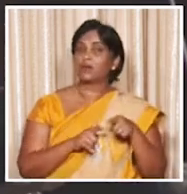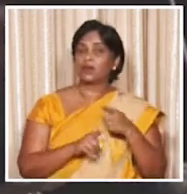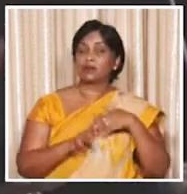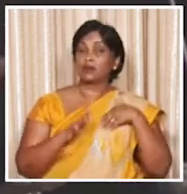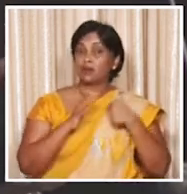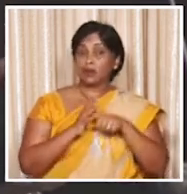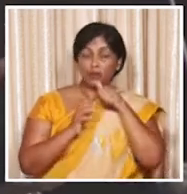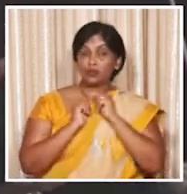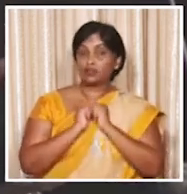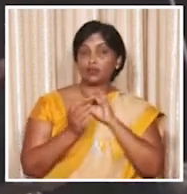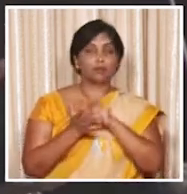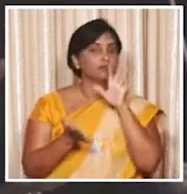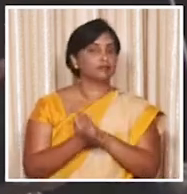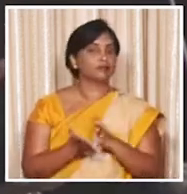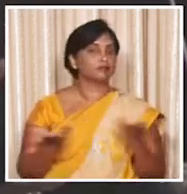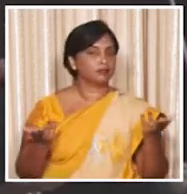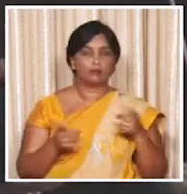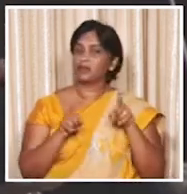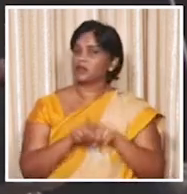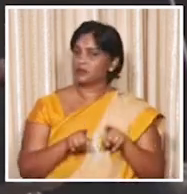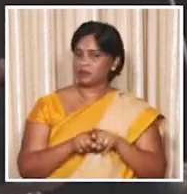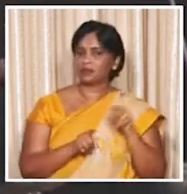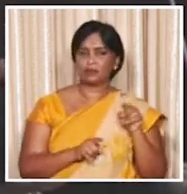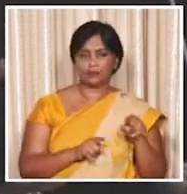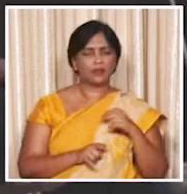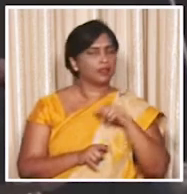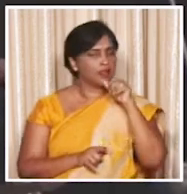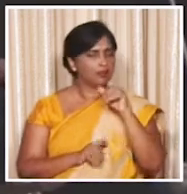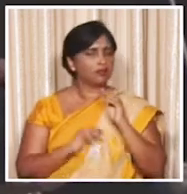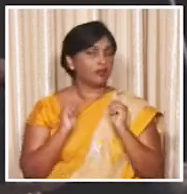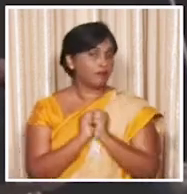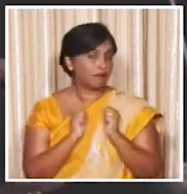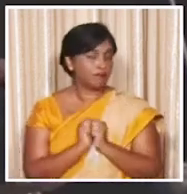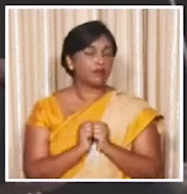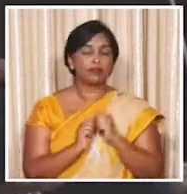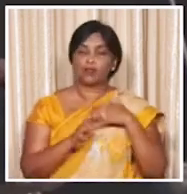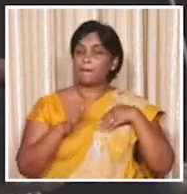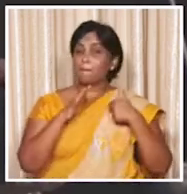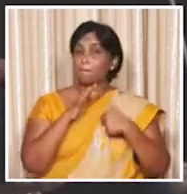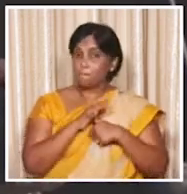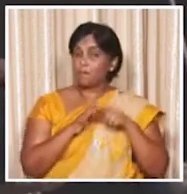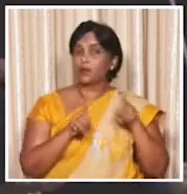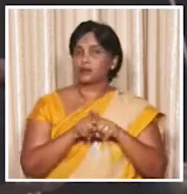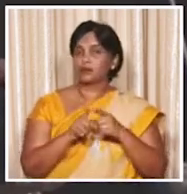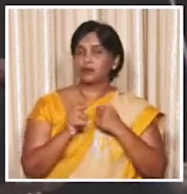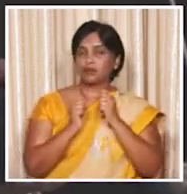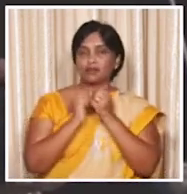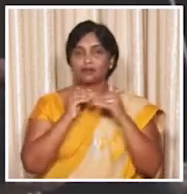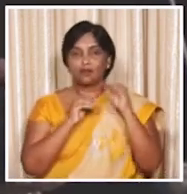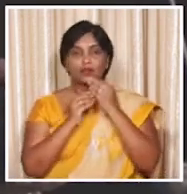ஆனால் அவர்களுக்கு ஒரு ஏதாவது ஒரு வடிகால் கிடைக்க வேண்டும். தரம் இல்லாத அதிபர்களுக்கு ஒரு தரம் கிடைப்பதற்கான, அல்ல அவர்கள்